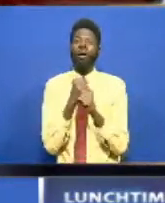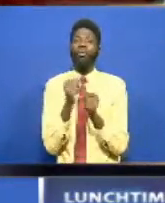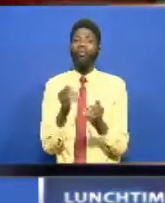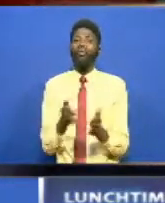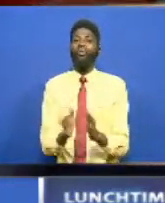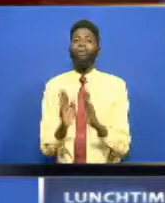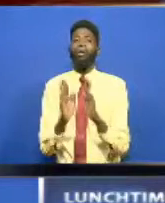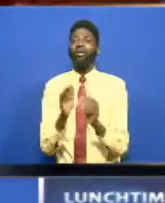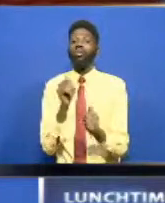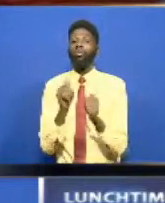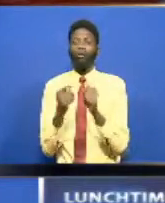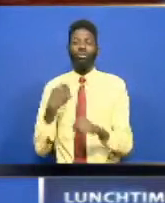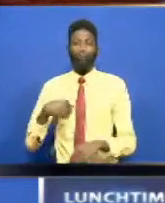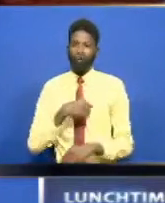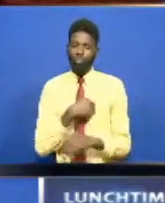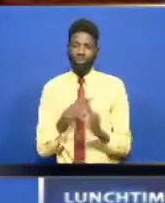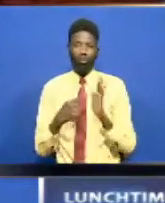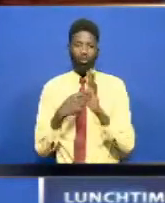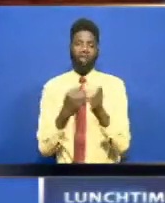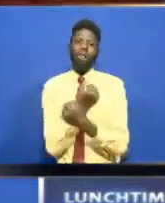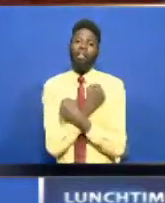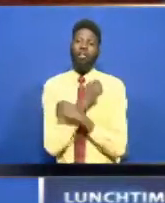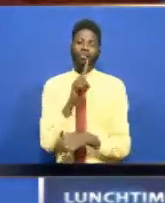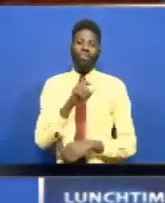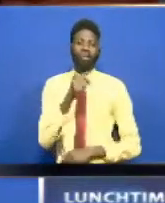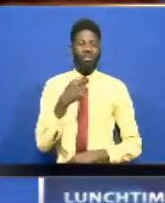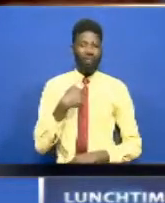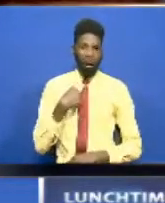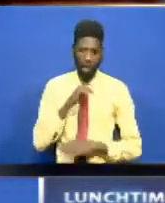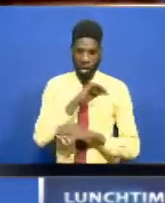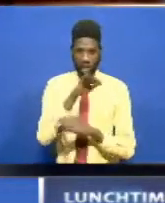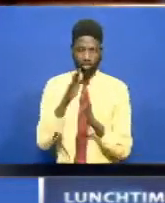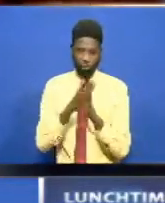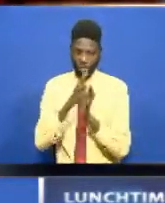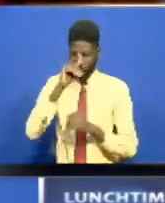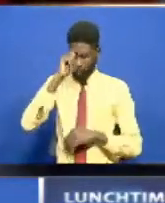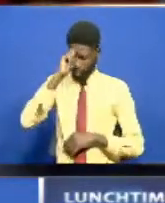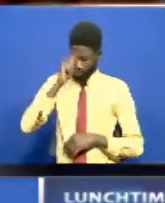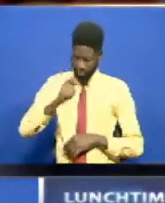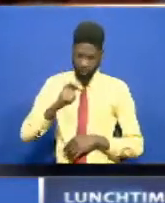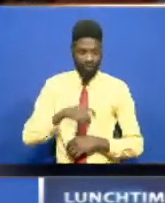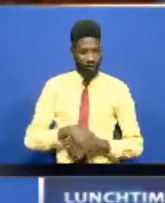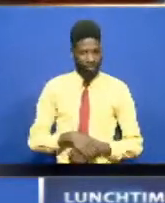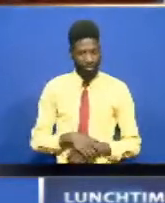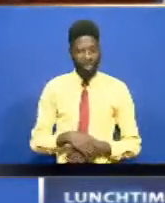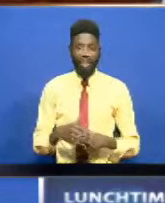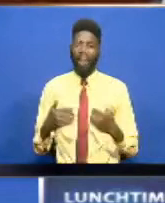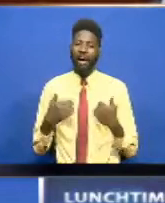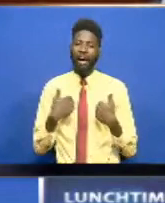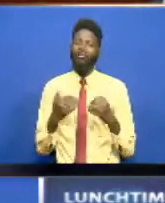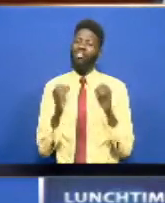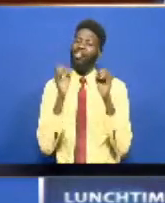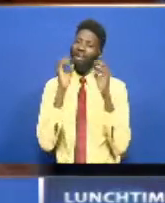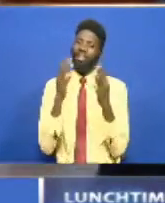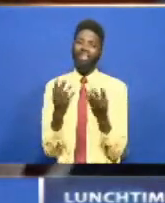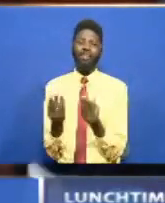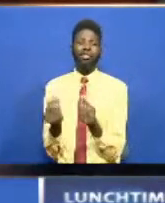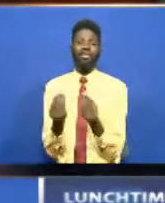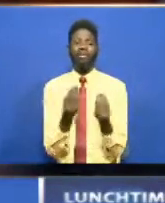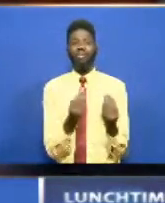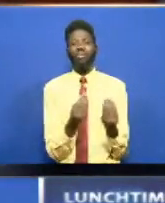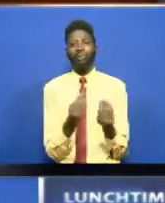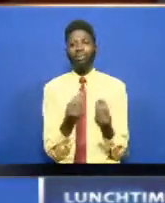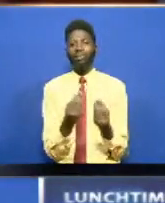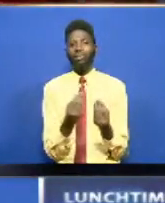kupendana. Na nawauliza kwa heshima, hakuna kitu rahisi kuliko